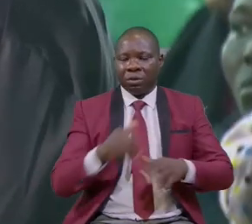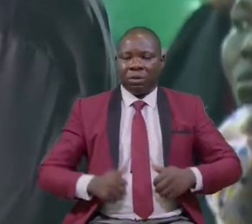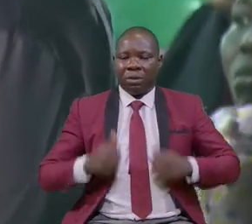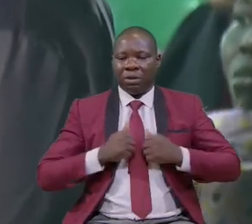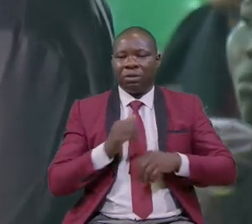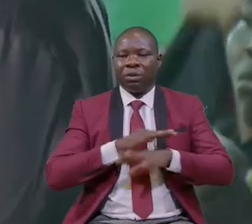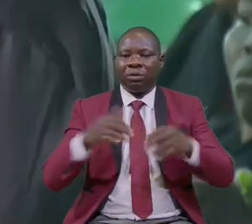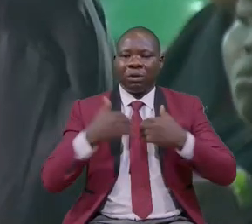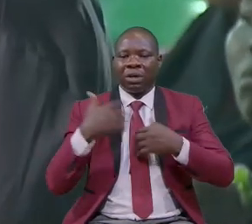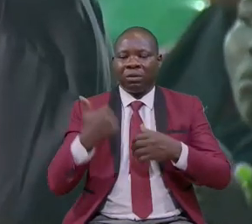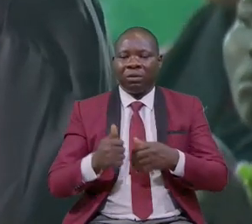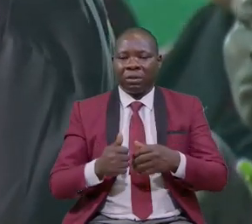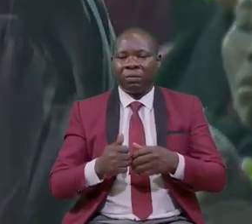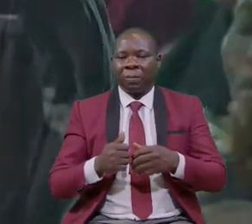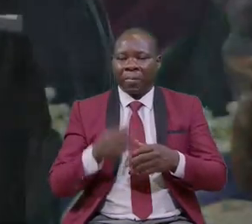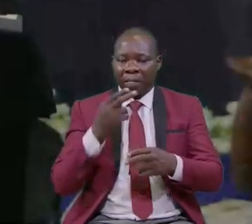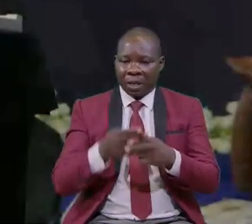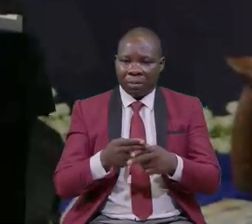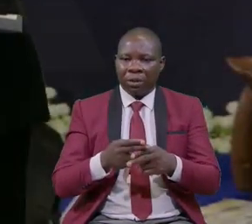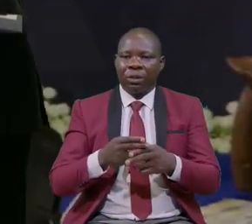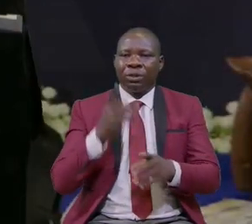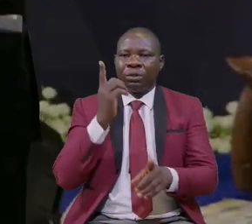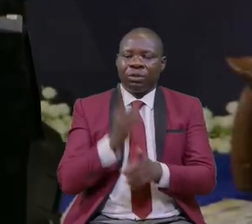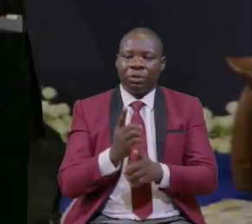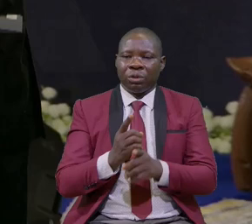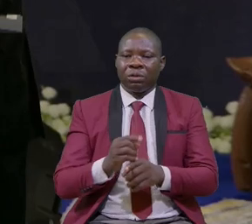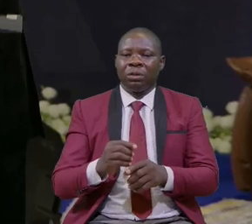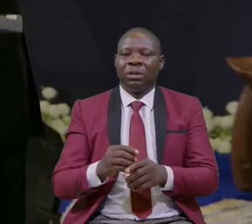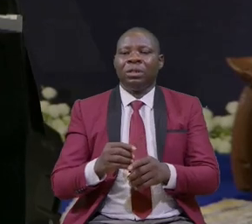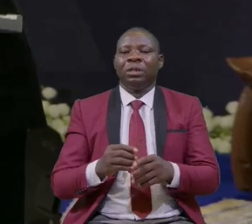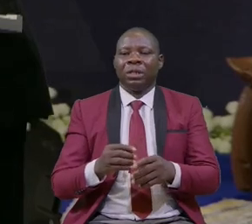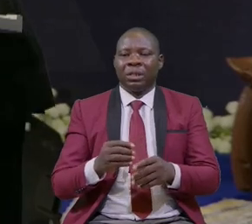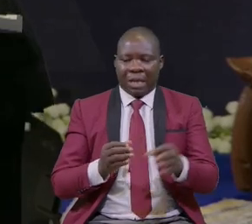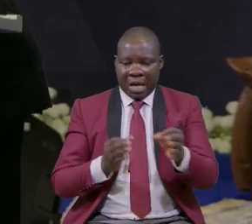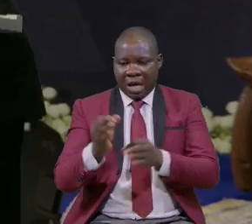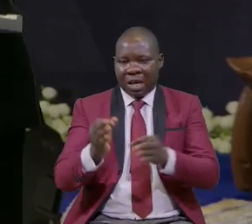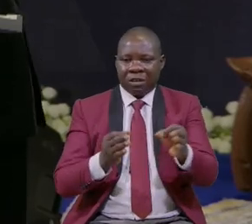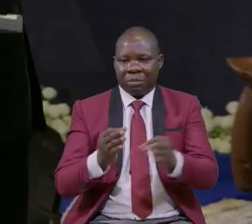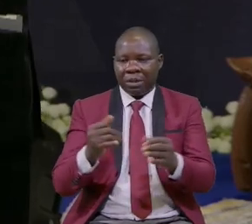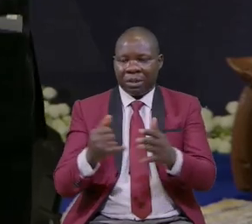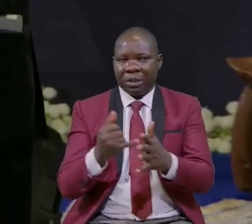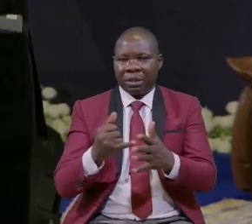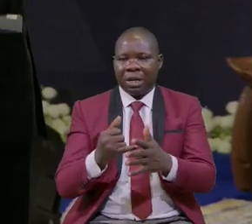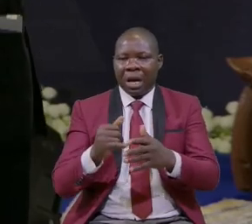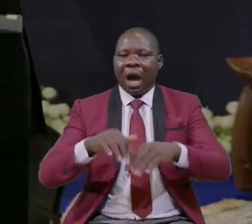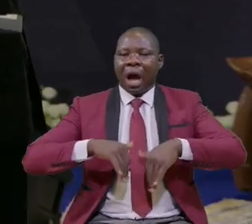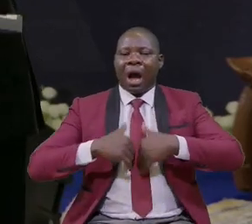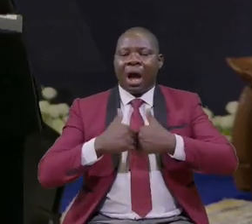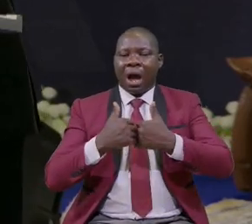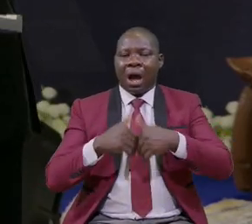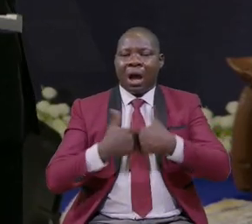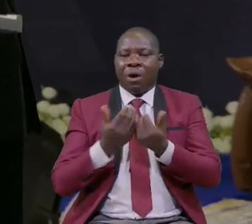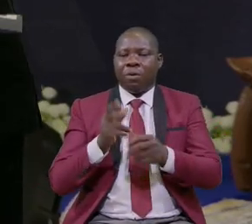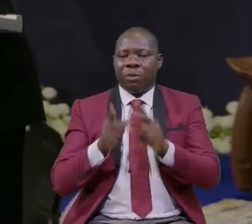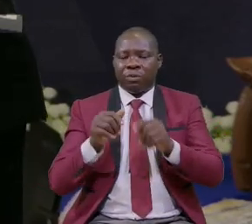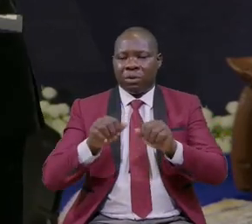Et donnez l'indication correcte de votre maison. Si votre maison n'a pas de carré,